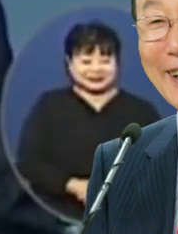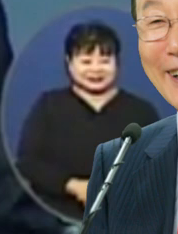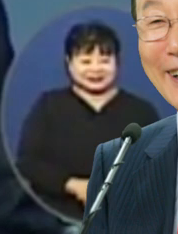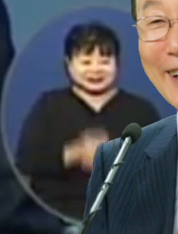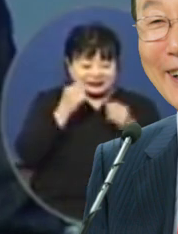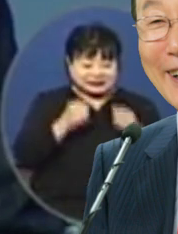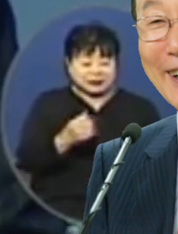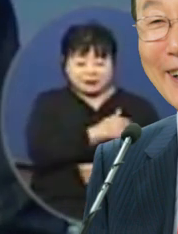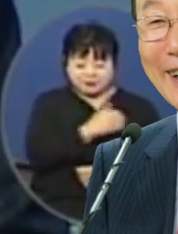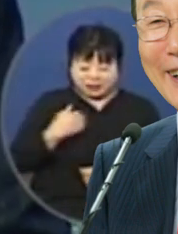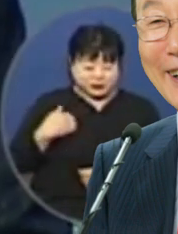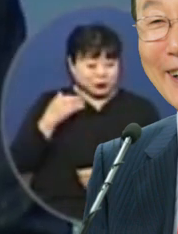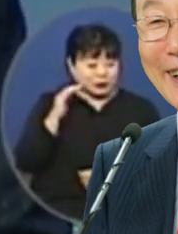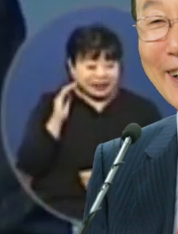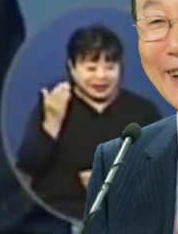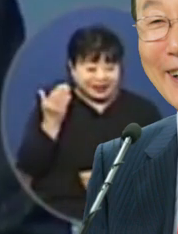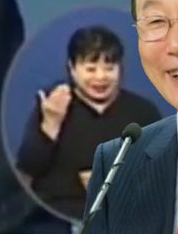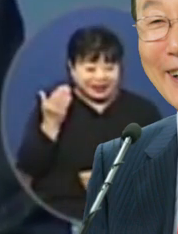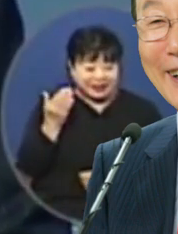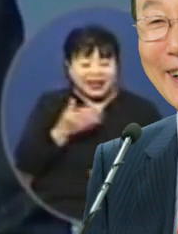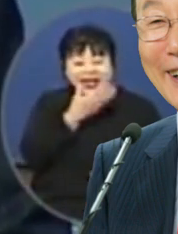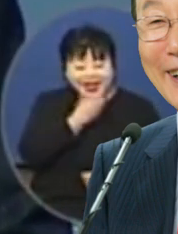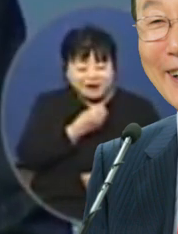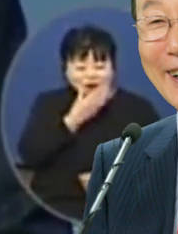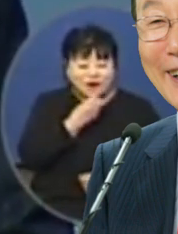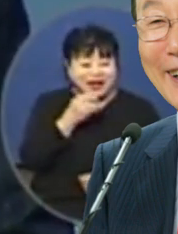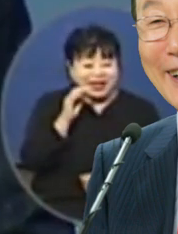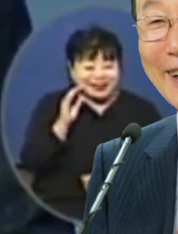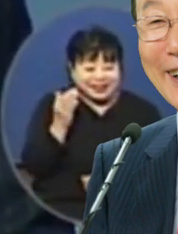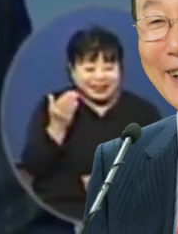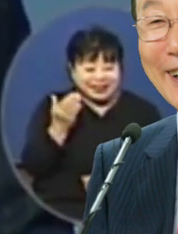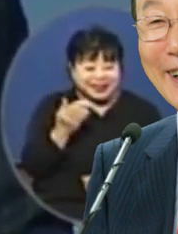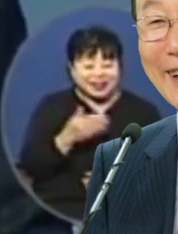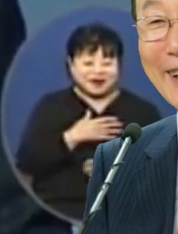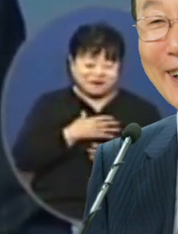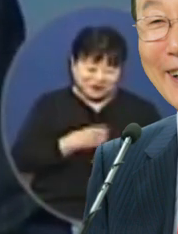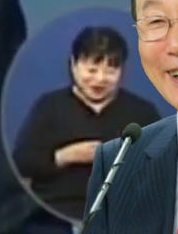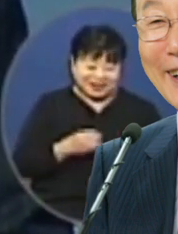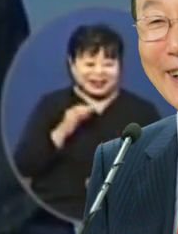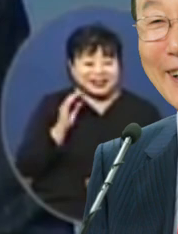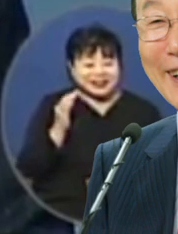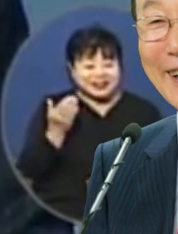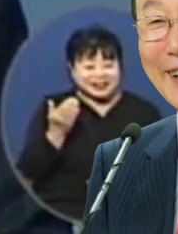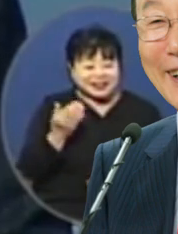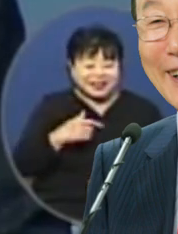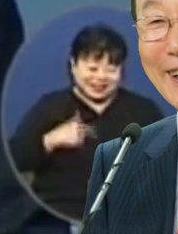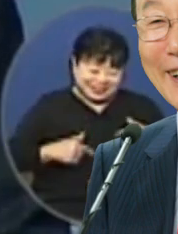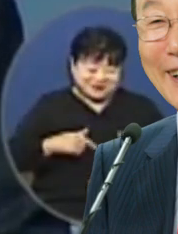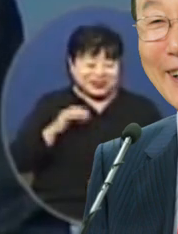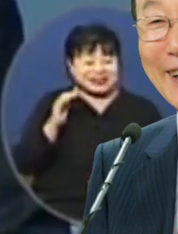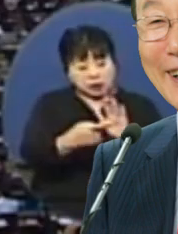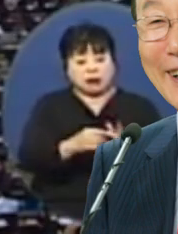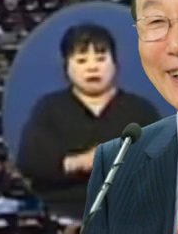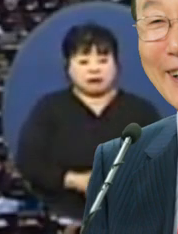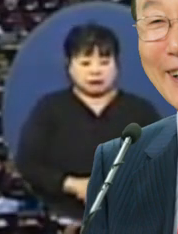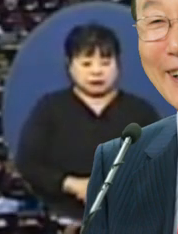삶에 만족하게 된다. 행복하게 된다. 평안하게 된다. 기쁘게 된다는